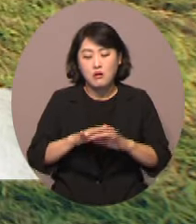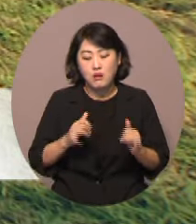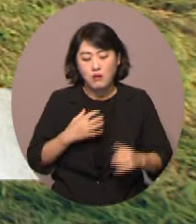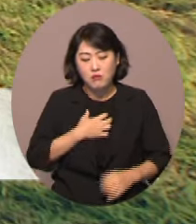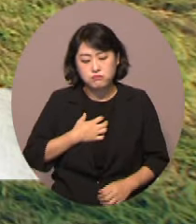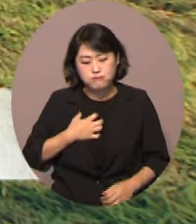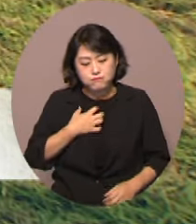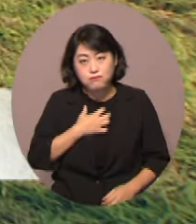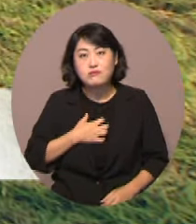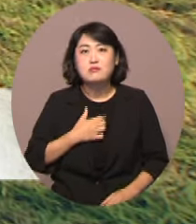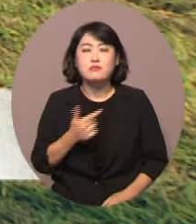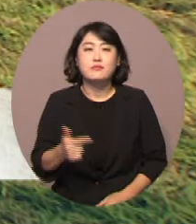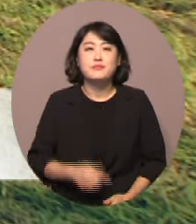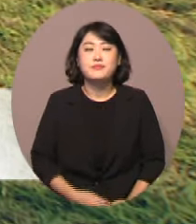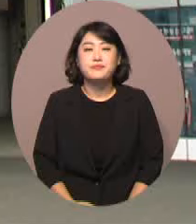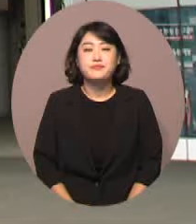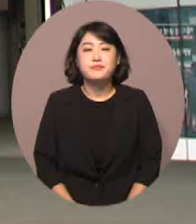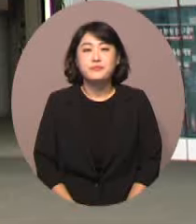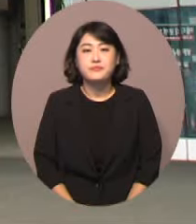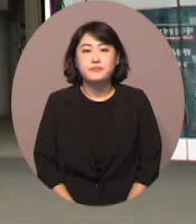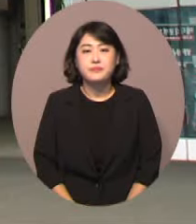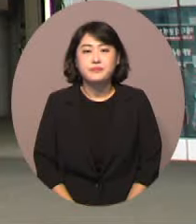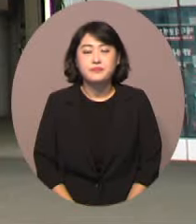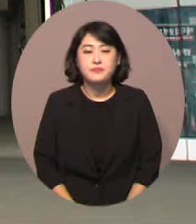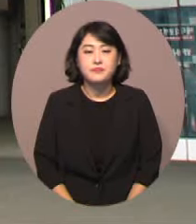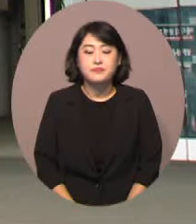합니다. 김광현 기자입니다.